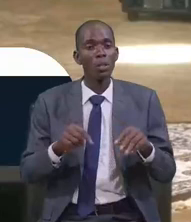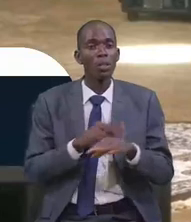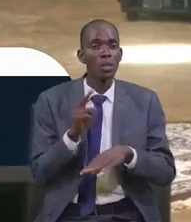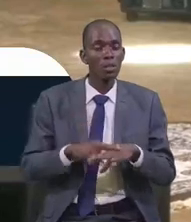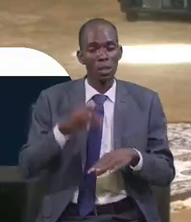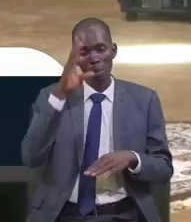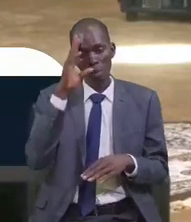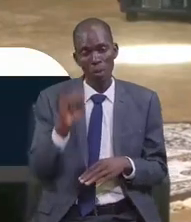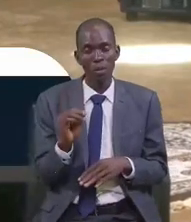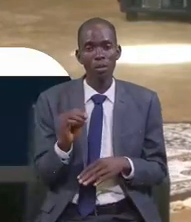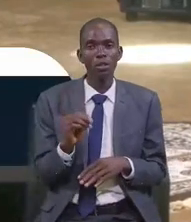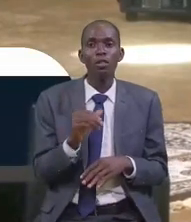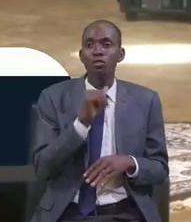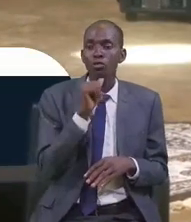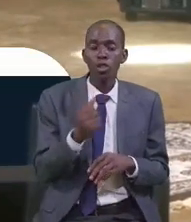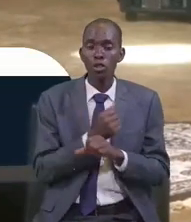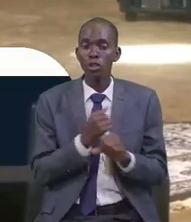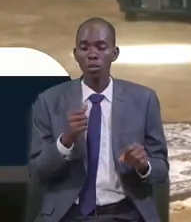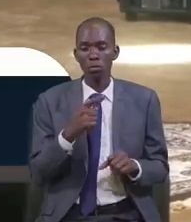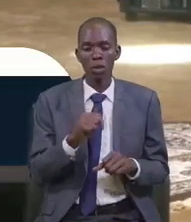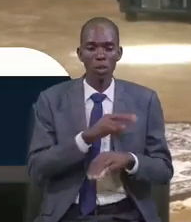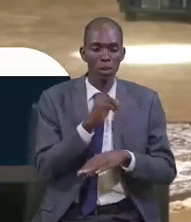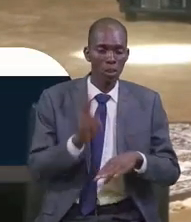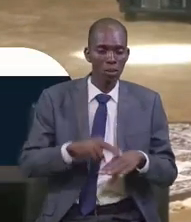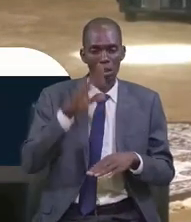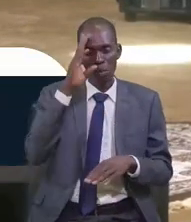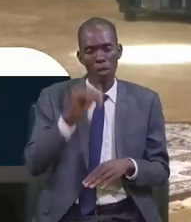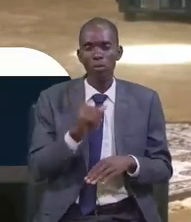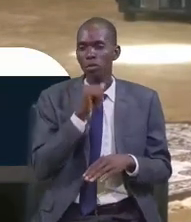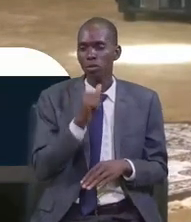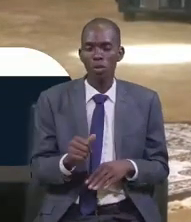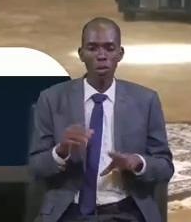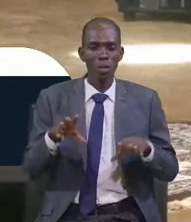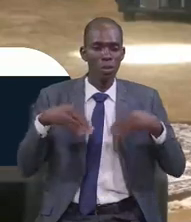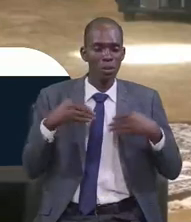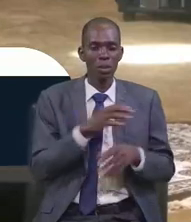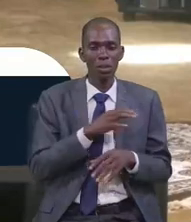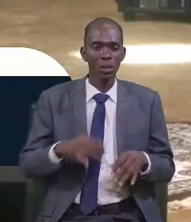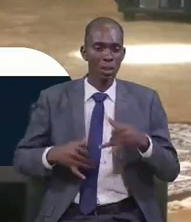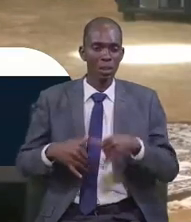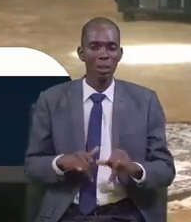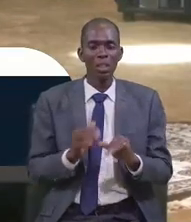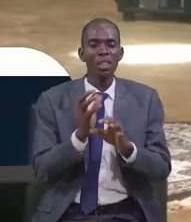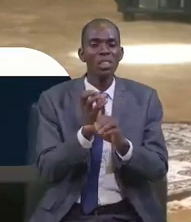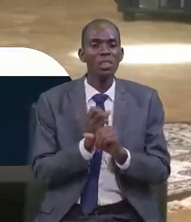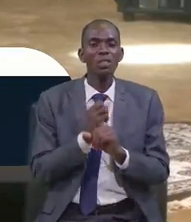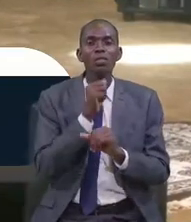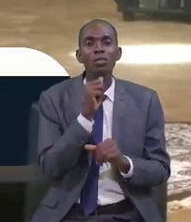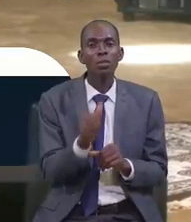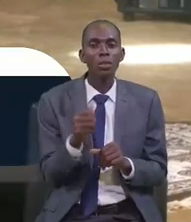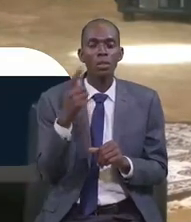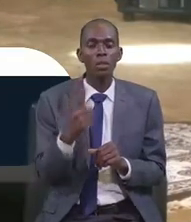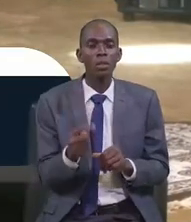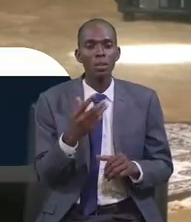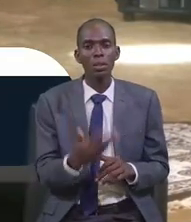2,14. L'homme animal, 1 Corinthiens 2,14, qui dit que « Mais l'homme animal ne reçoit pas les choses